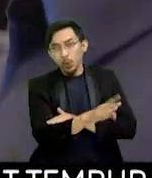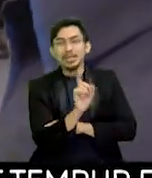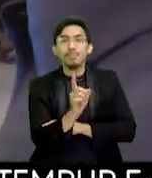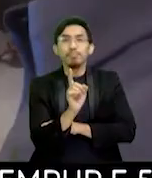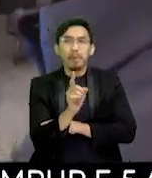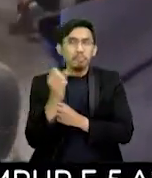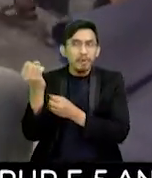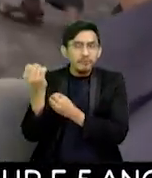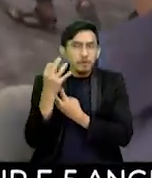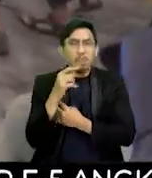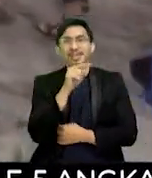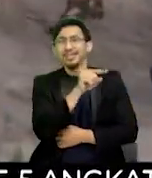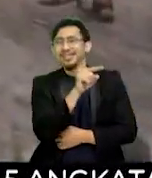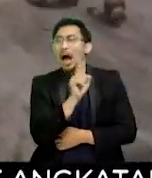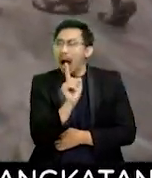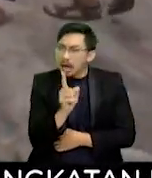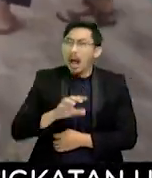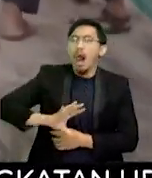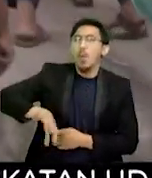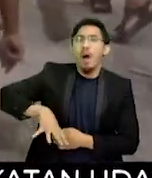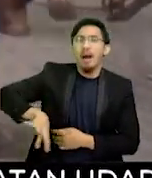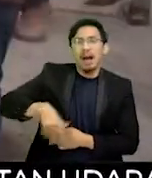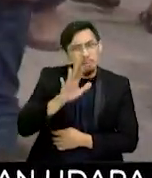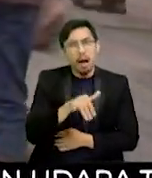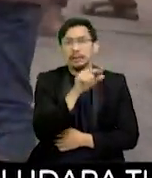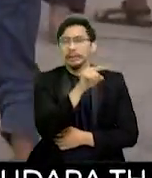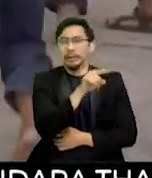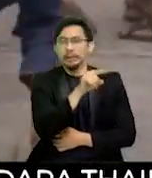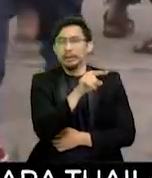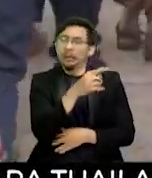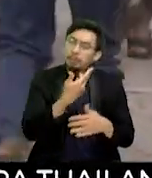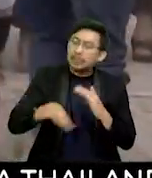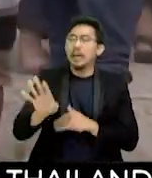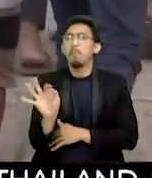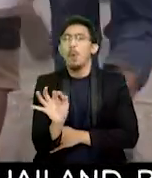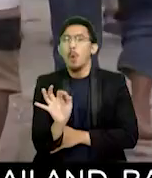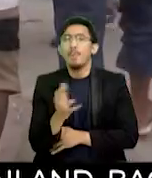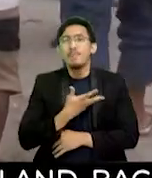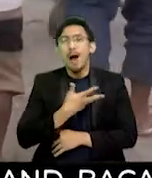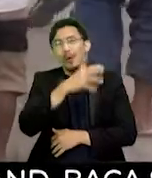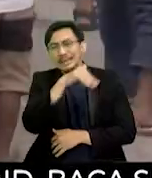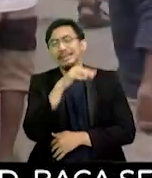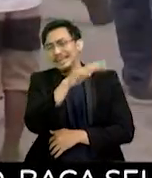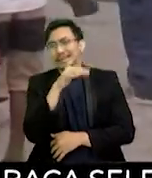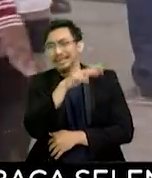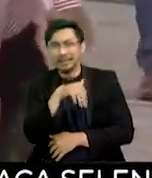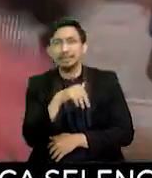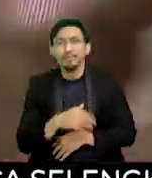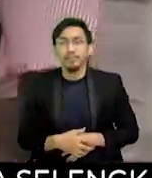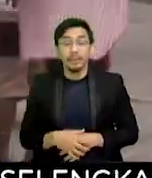anggota keluarganya yang lain yang masih di dalam dan belum keluar dan ingin memanggil atau memastikan keluarganya